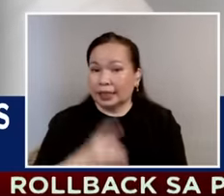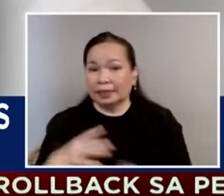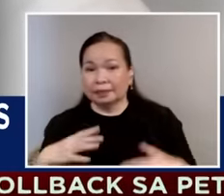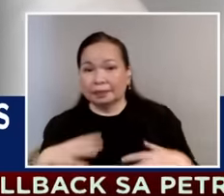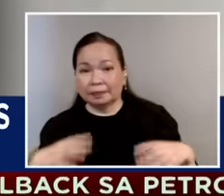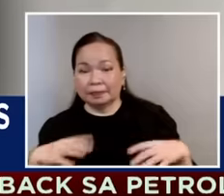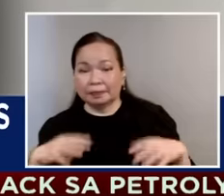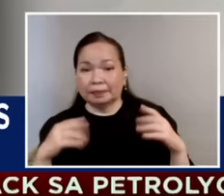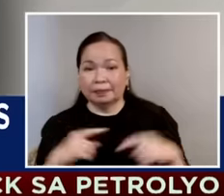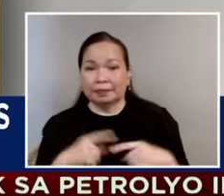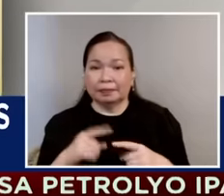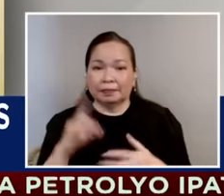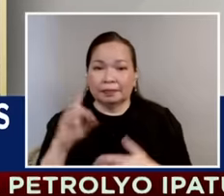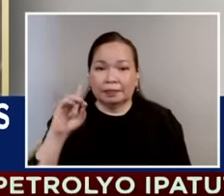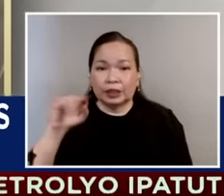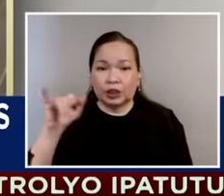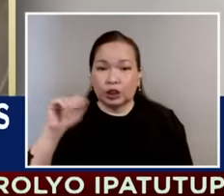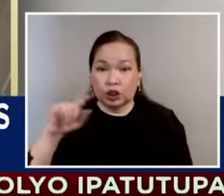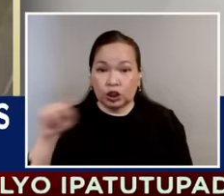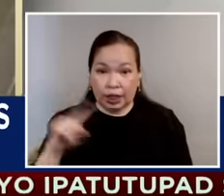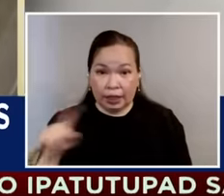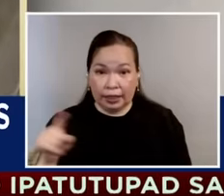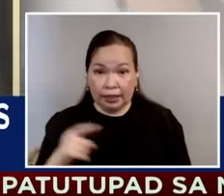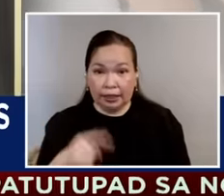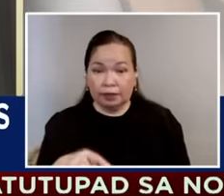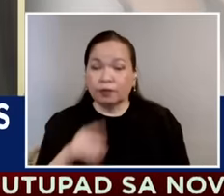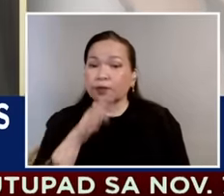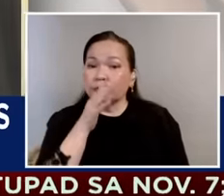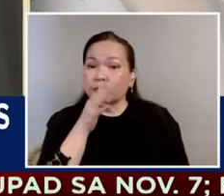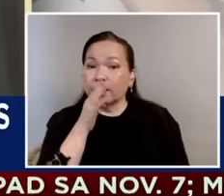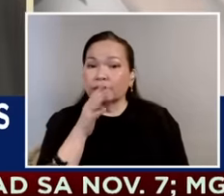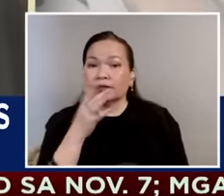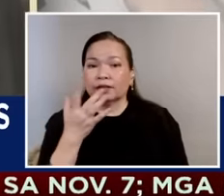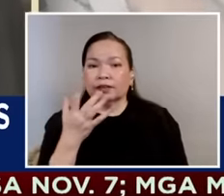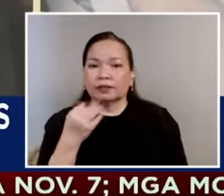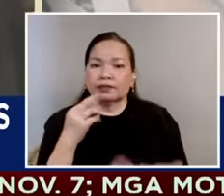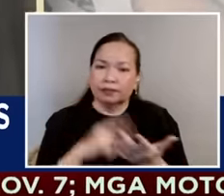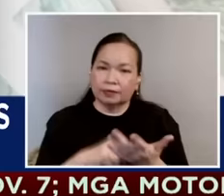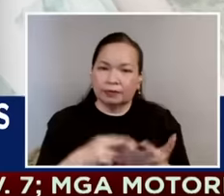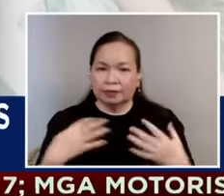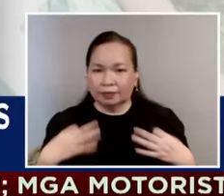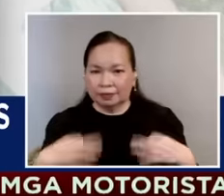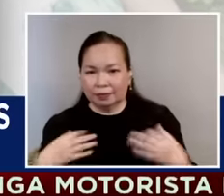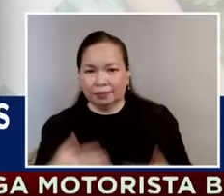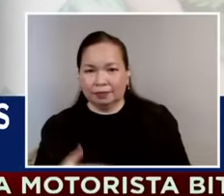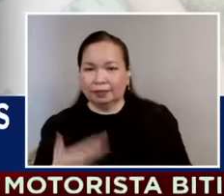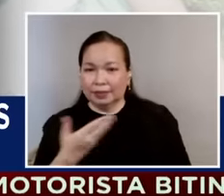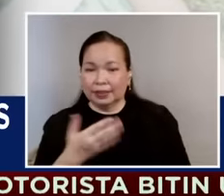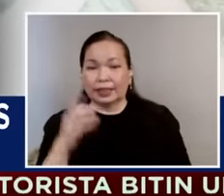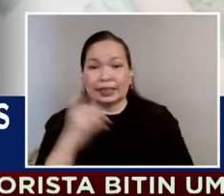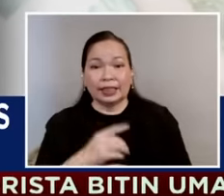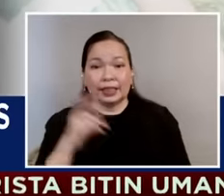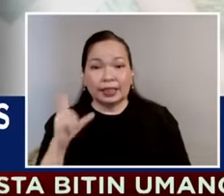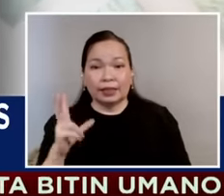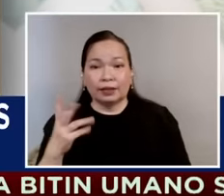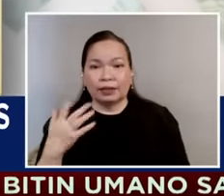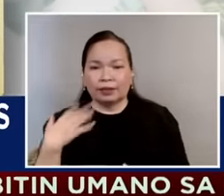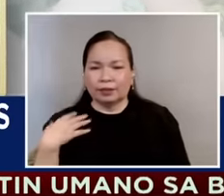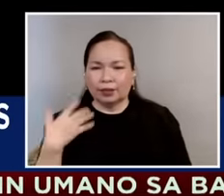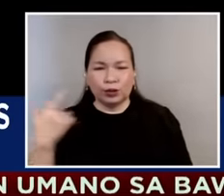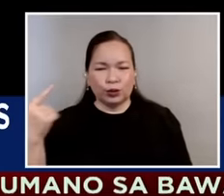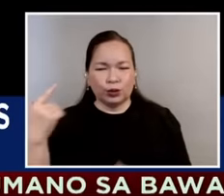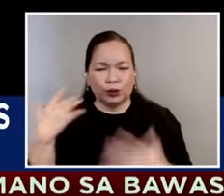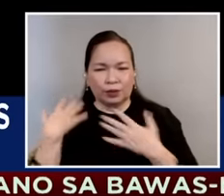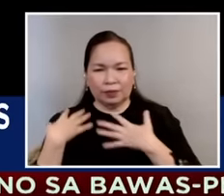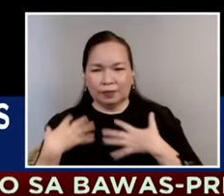si Jazz Cerezo para sa breakfast, registration at fittings. At sa day 3, isang tropical green